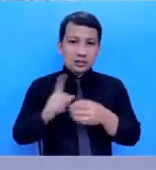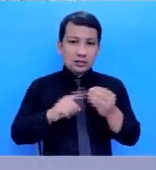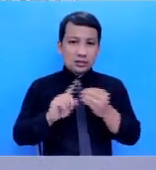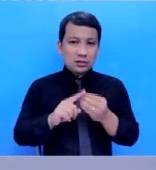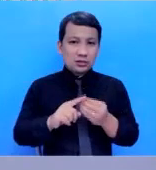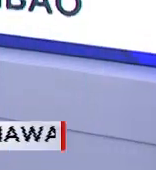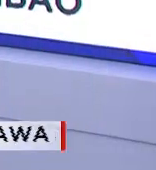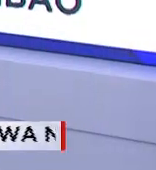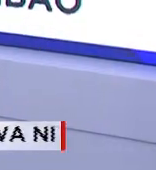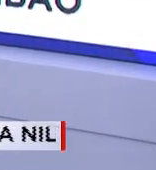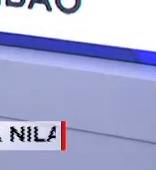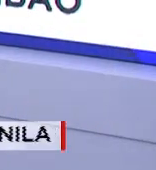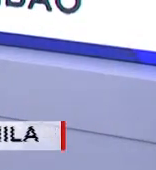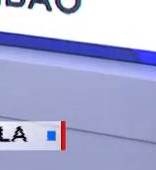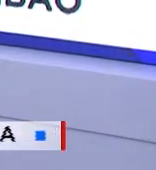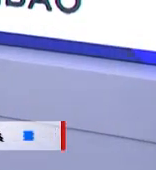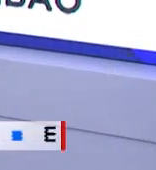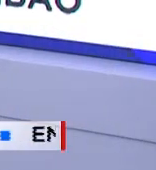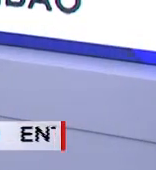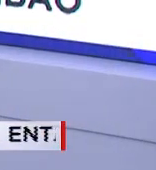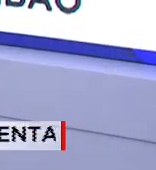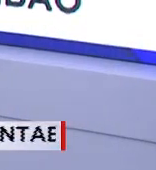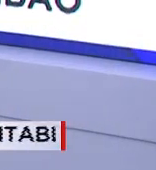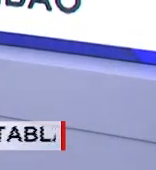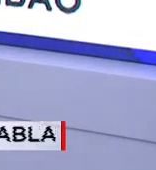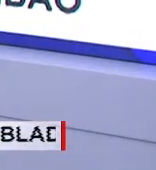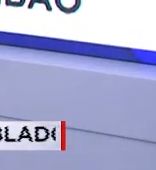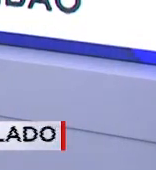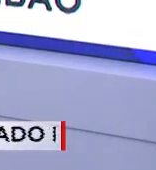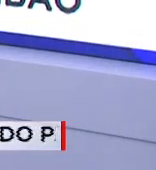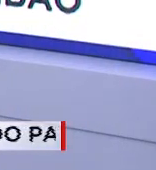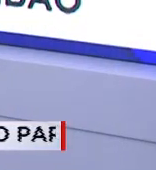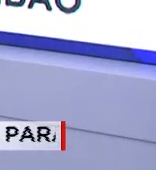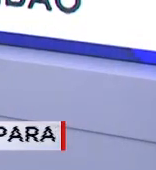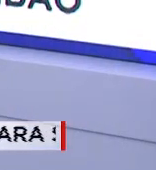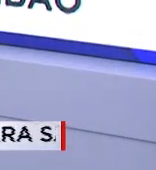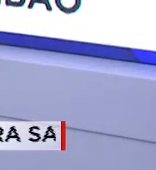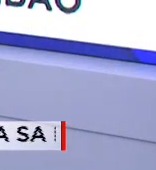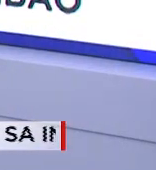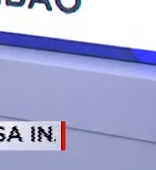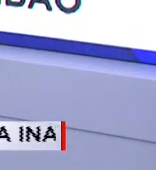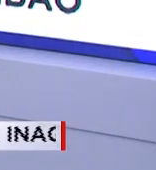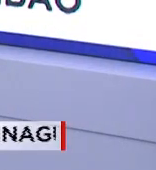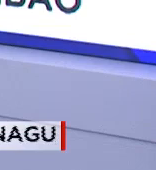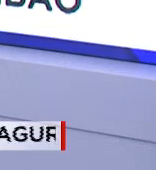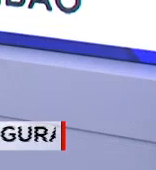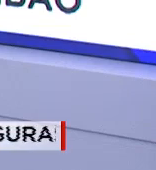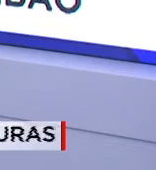Ravenna, Dwight Ramos at naturalized center Ange Kwame. Nandyan din ang ilang collegiate